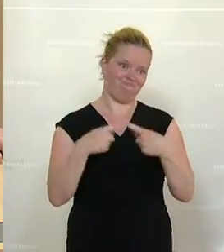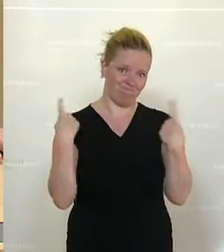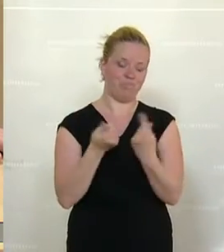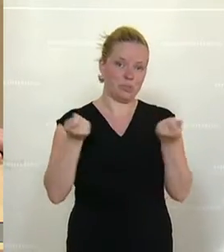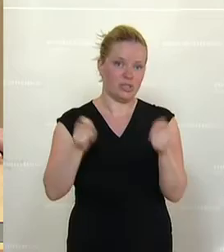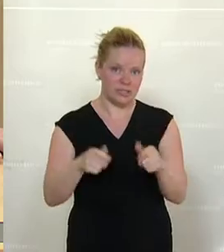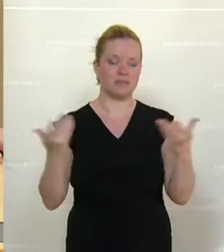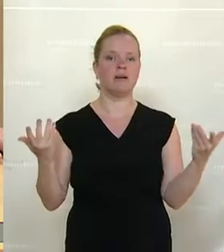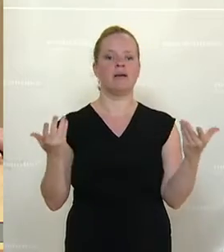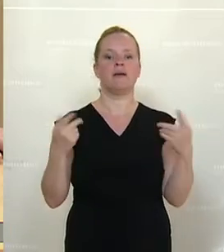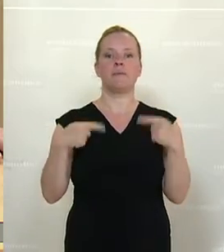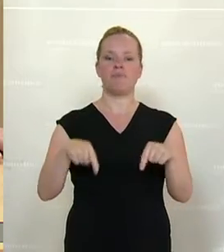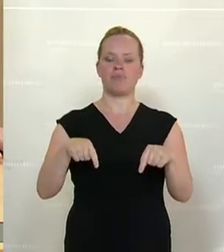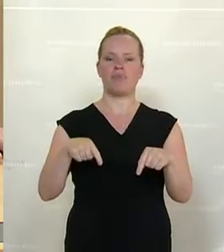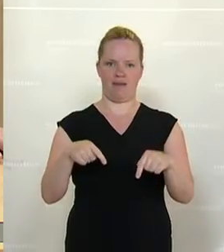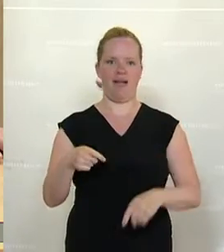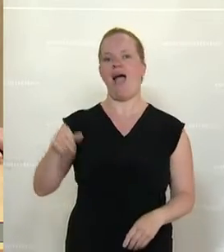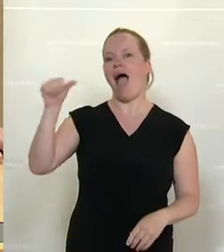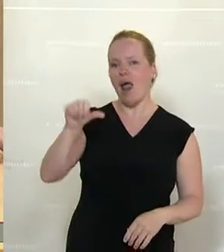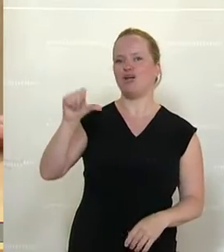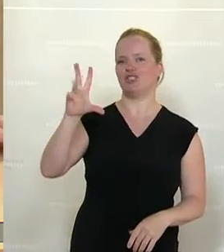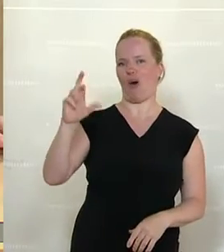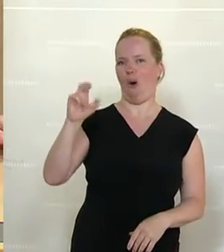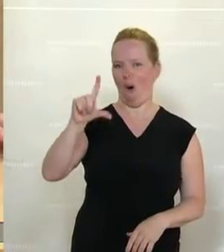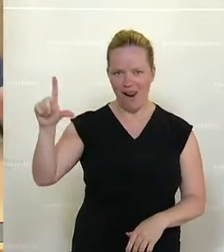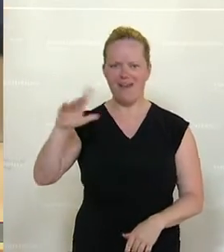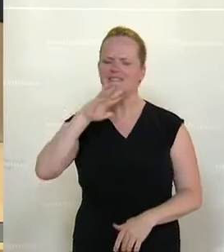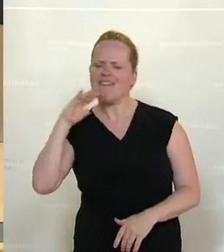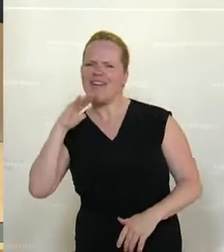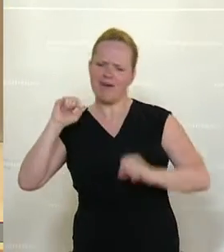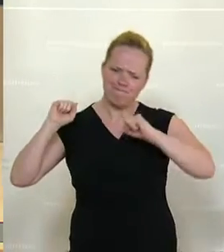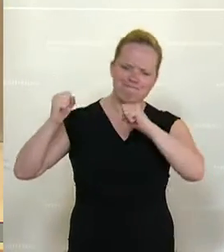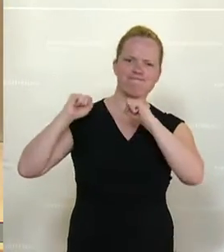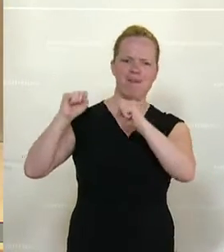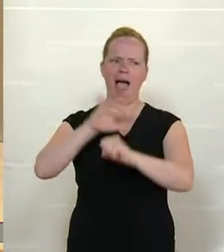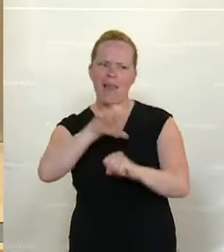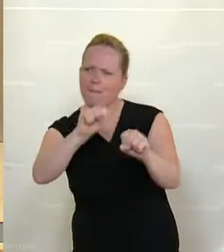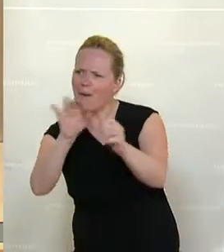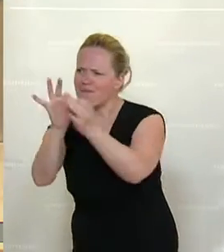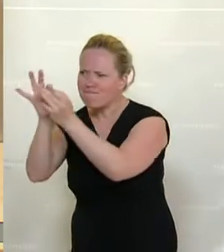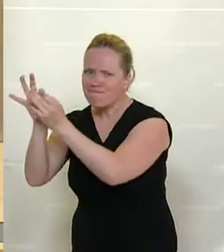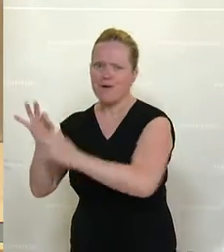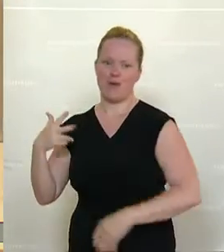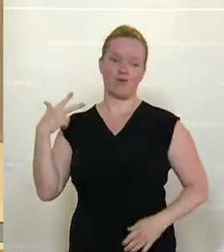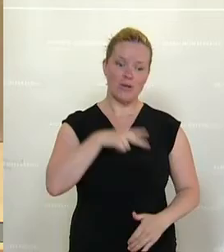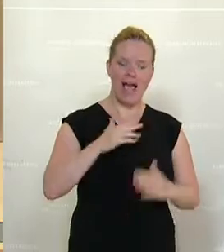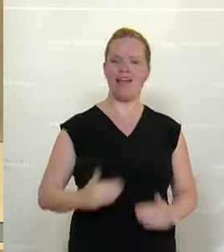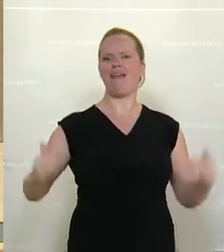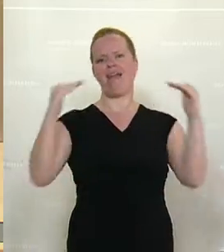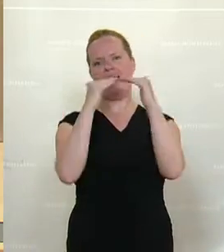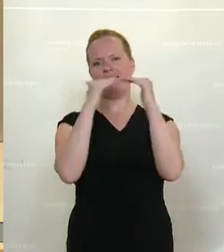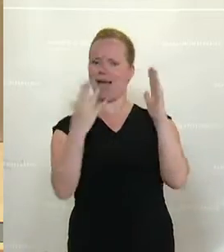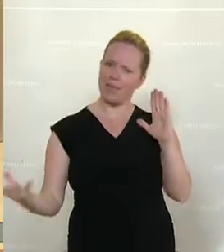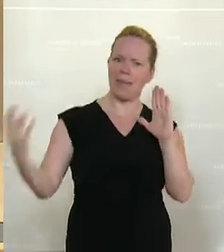Und federführend hat unser Alois Schroll alle Möglichkeiten genutzt, um so viel wie möglich an sozialer Gerechtigkeit da noch